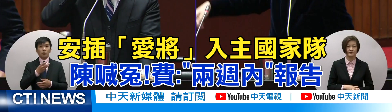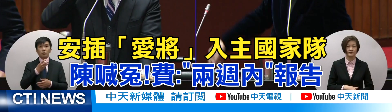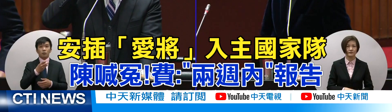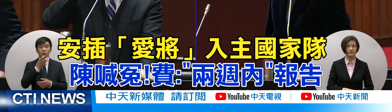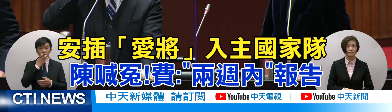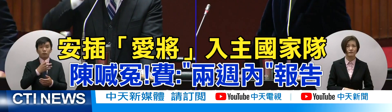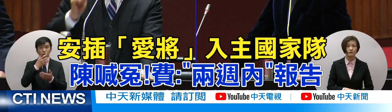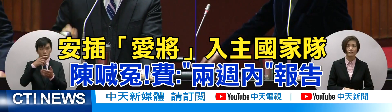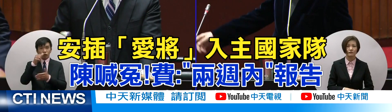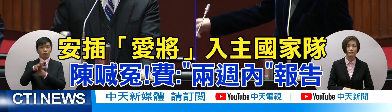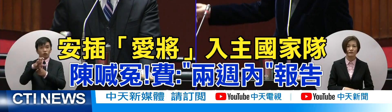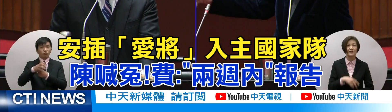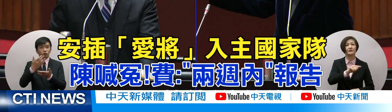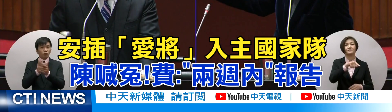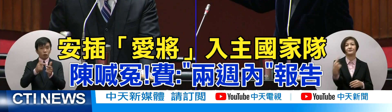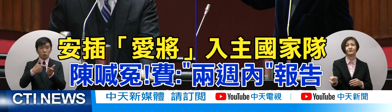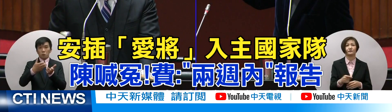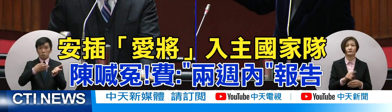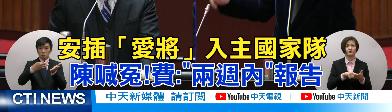农产品给委员当参考。